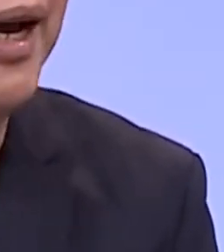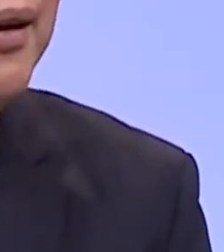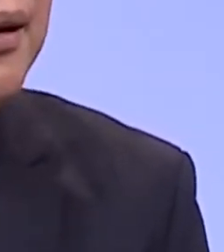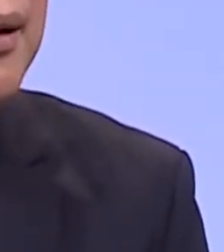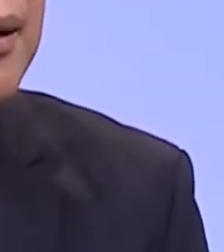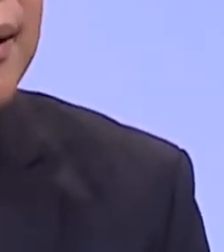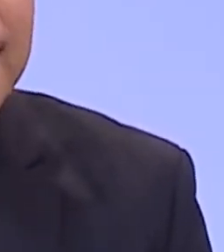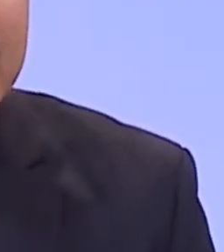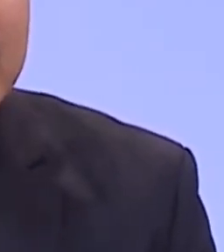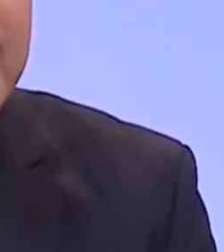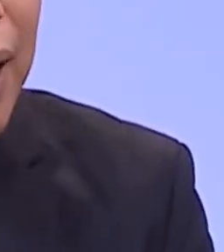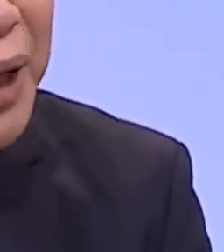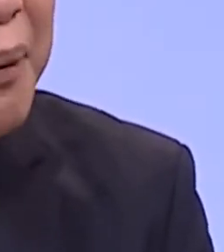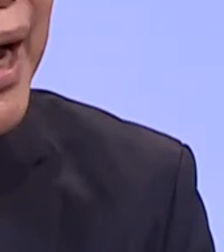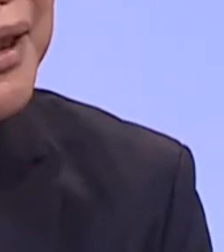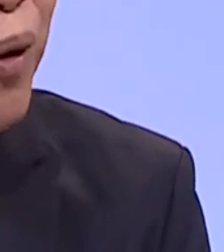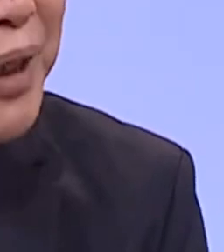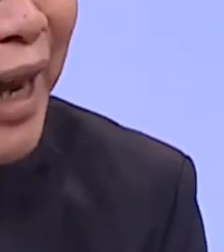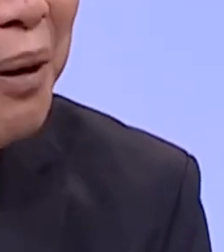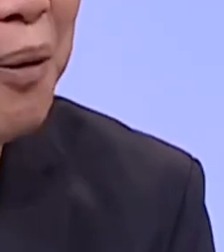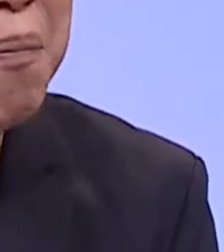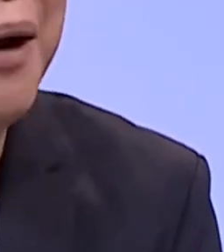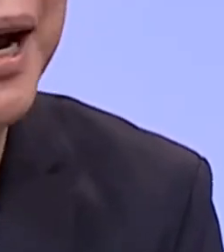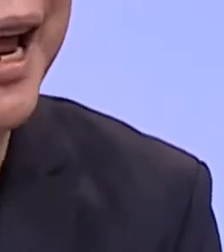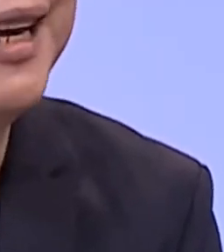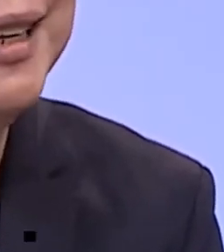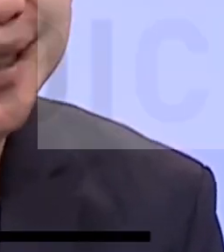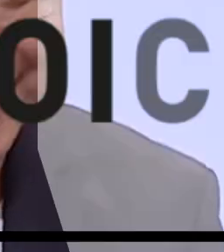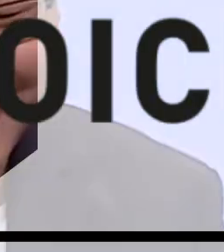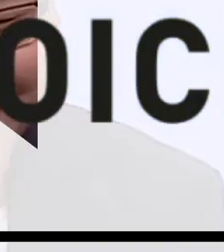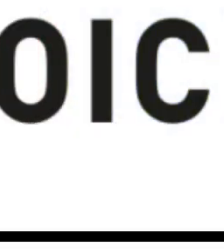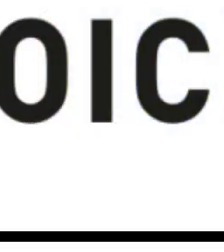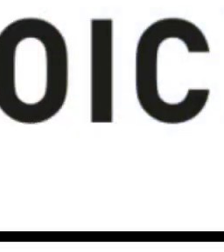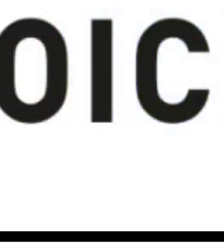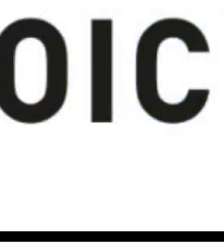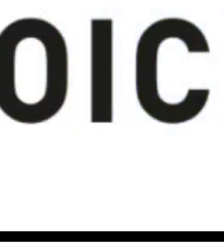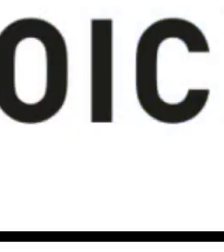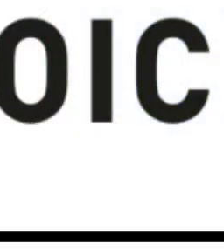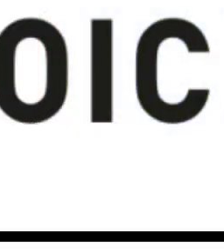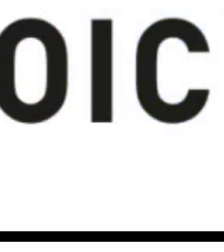นั่นแหละ โอ้ เข้าใจปัญหาเชิงโครงสร้างใช่มั้ยว่ามันแปลว่าอะไร ครับนะฮะ